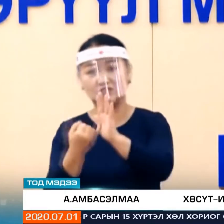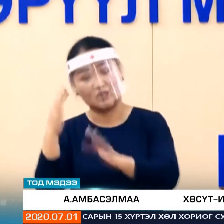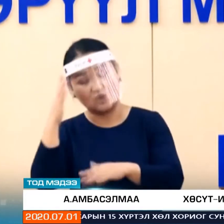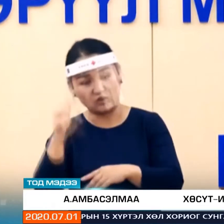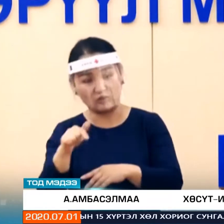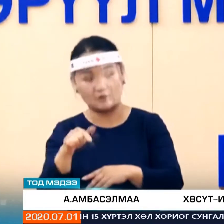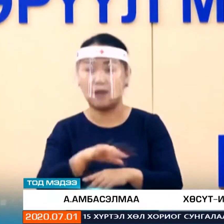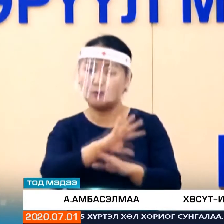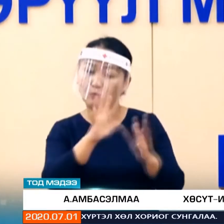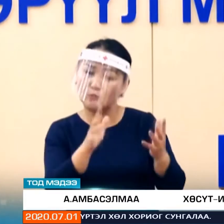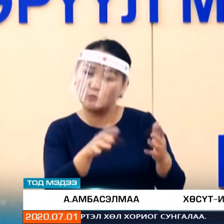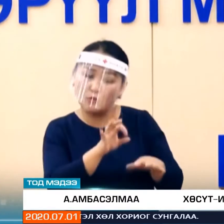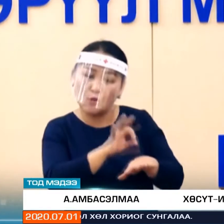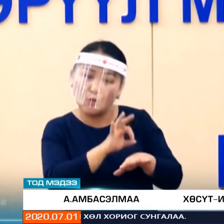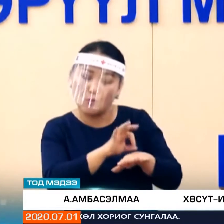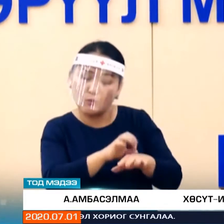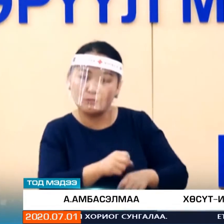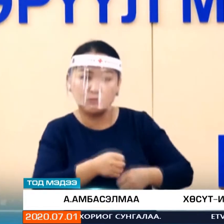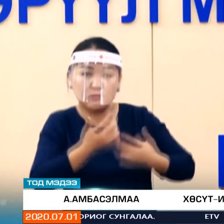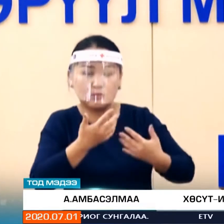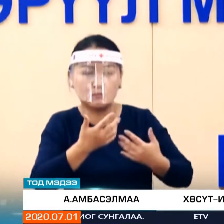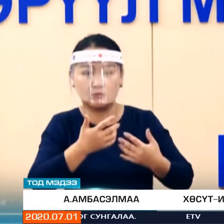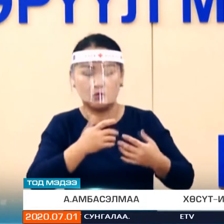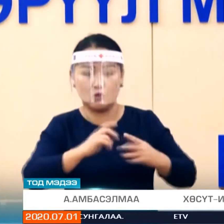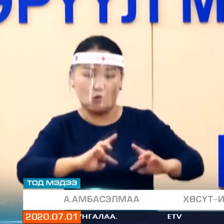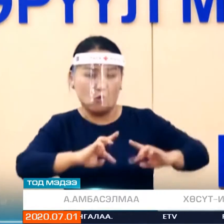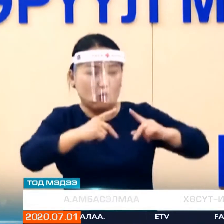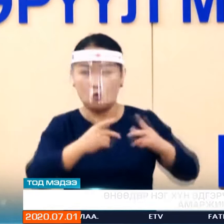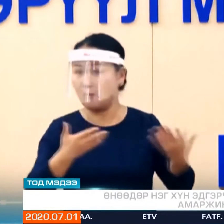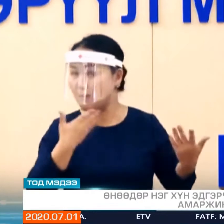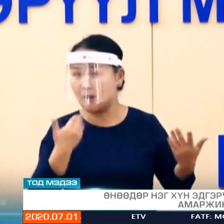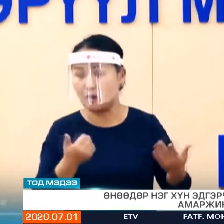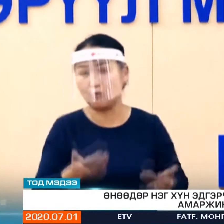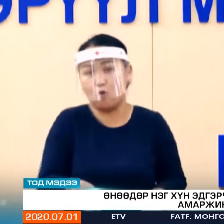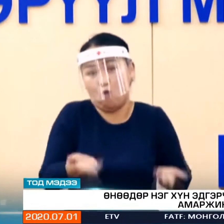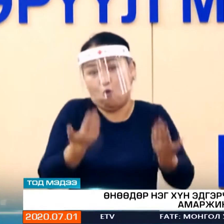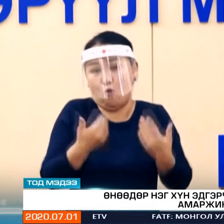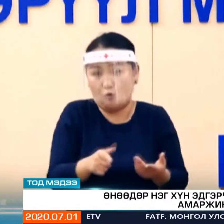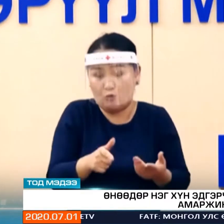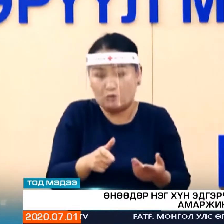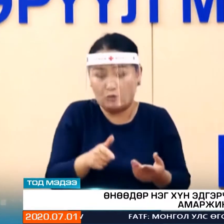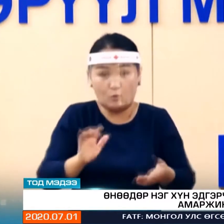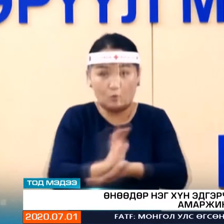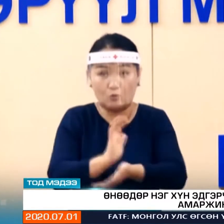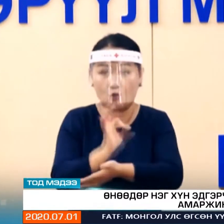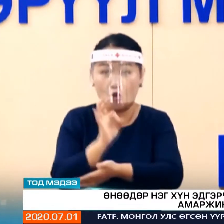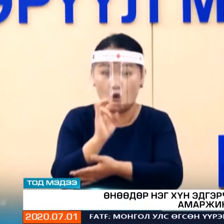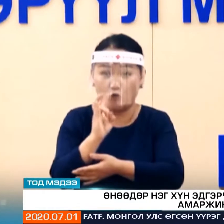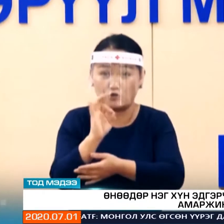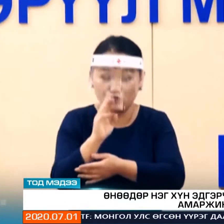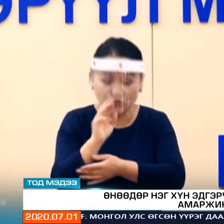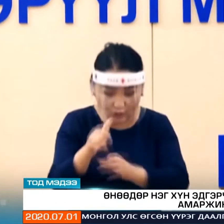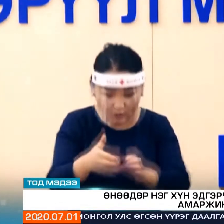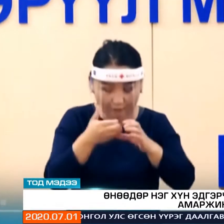имнелцэвэн шинждэмдэг болт. Нэх үйржилд гарагүү. 1222 хэлбэрин үйдэн имнелцэвэн шинждэмдэг елэгэс өмнэн